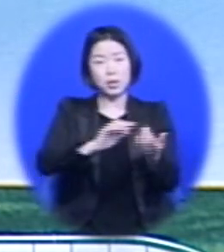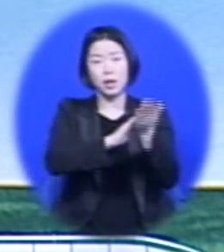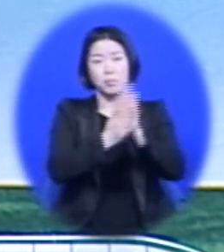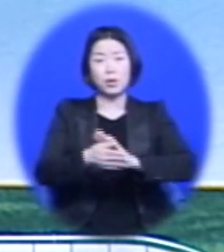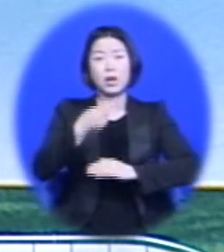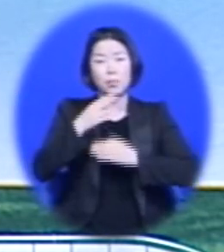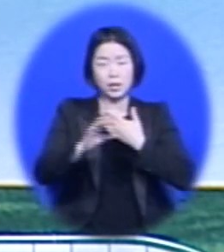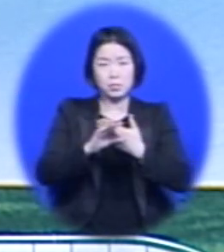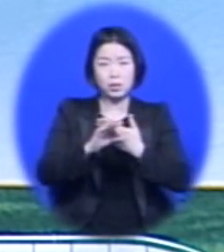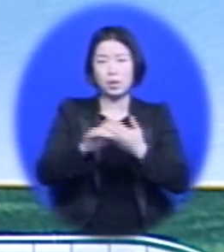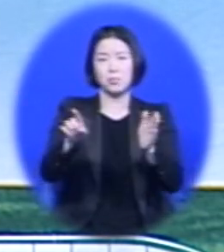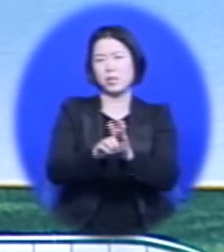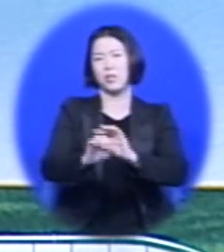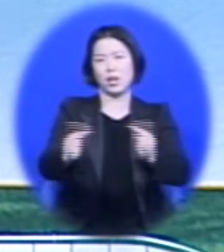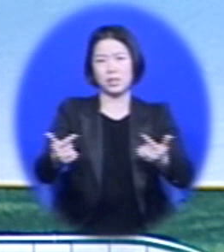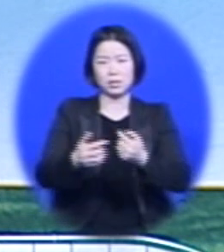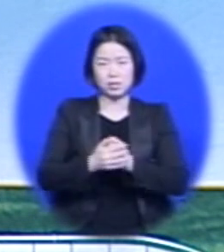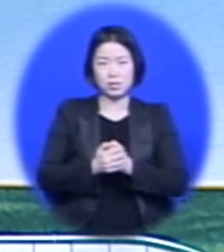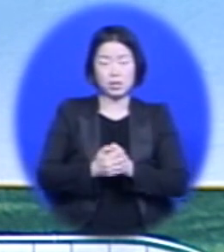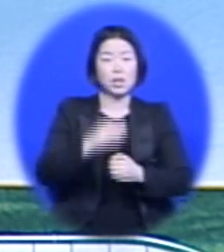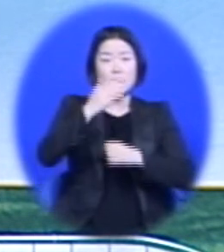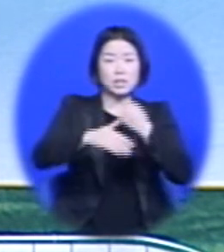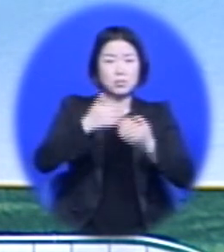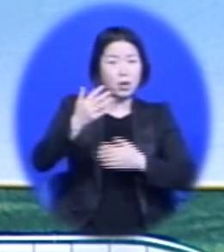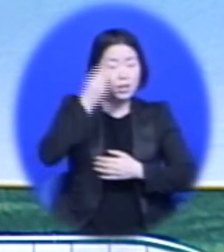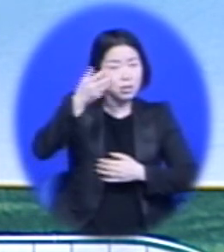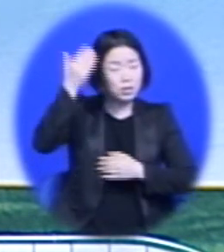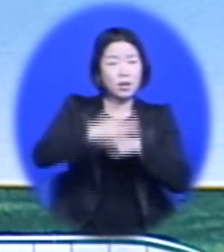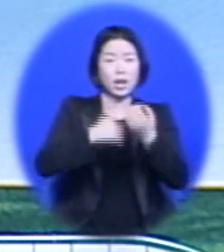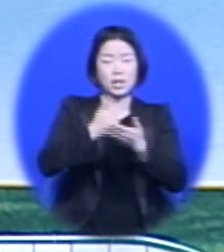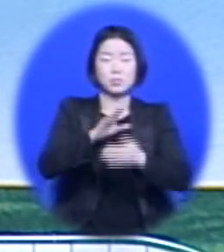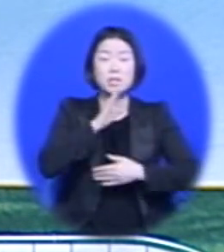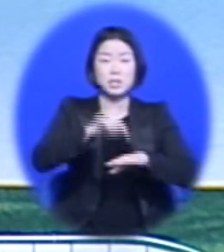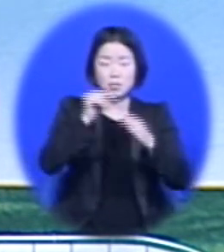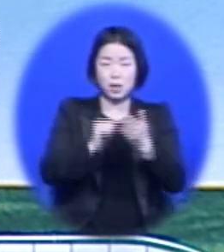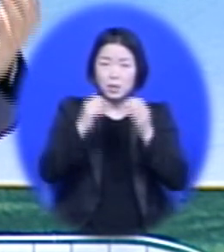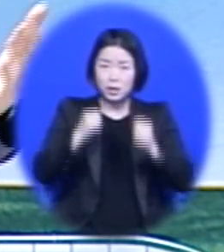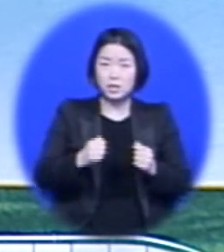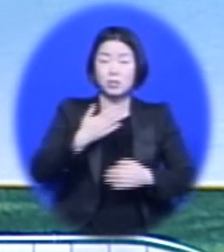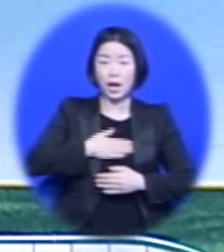믿는 거 아닙니다. 성령 하나님이 진짜 여러분의 마음에 계신 것을 아는 것은